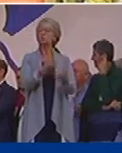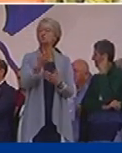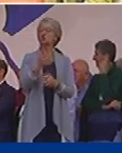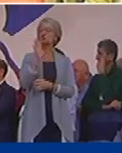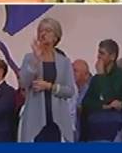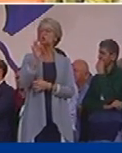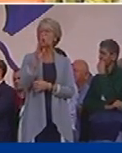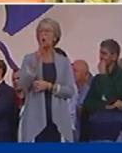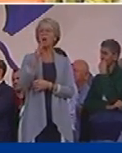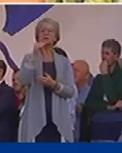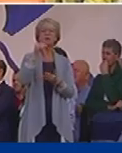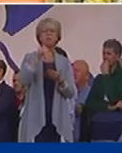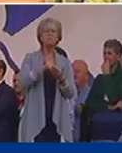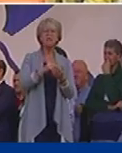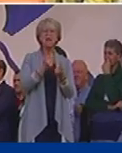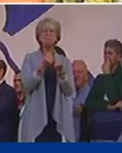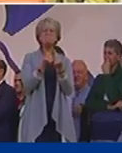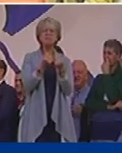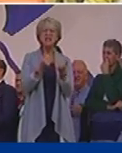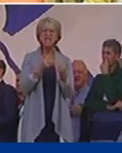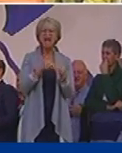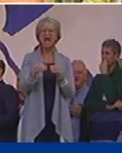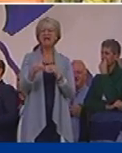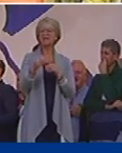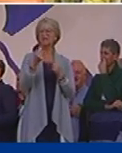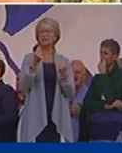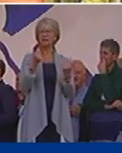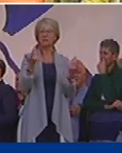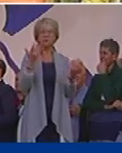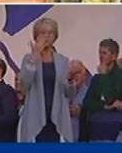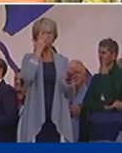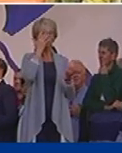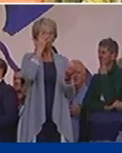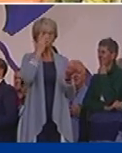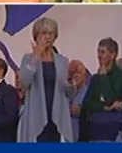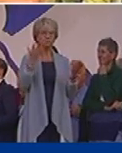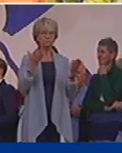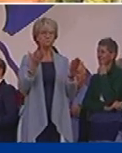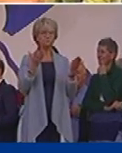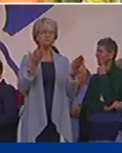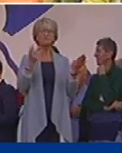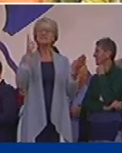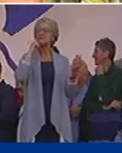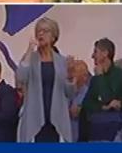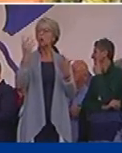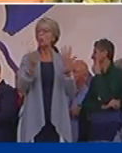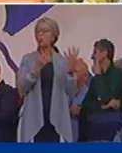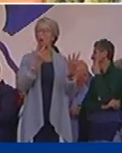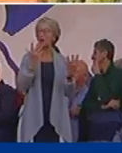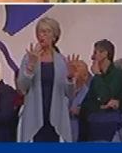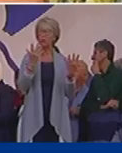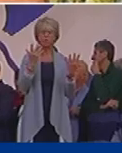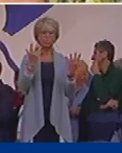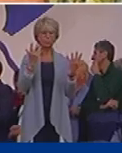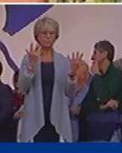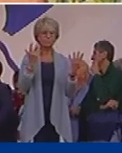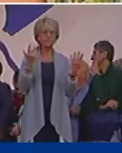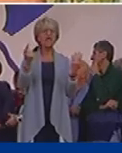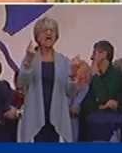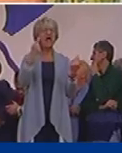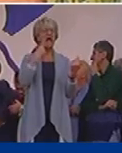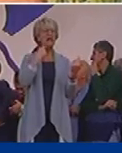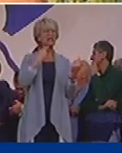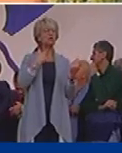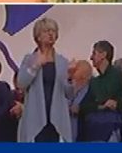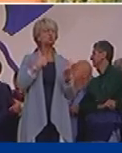di lire di riserve valutarie, vi farebbero i monumenti per le strade? Se qualcuno avesse detto "Sono